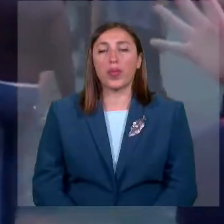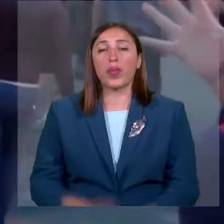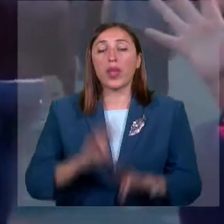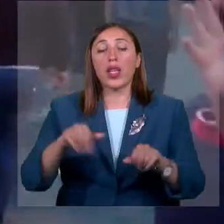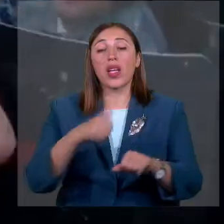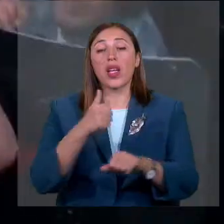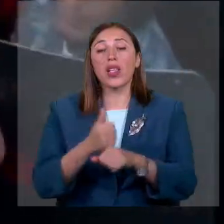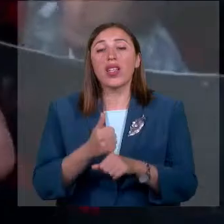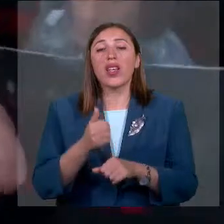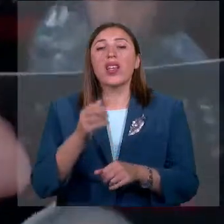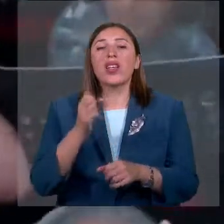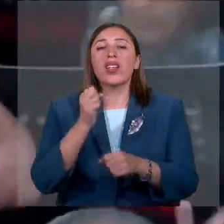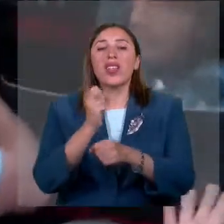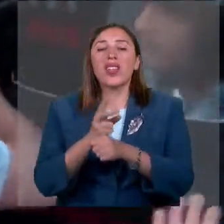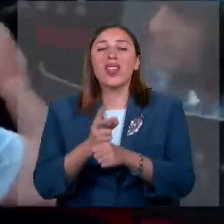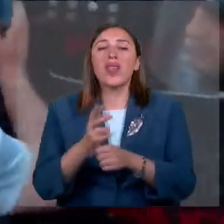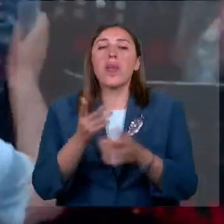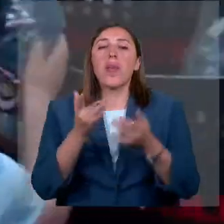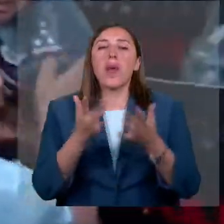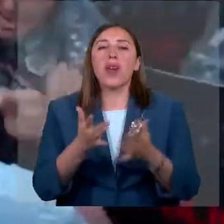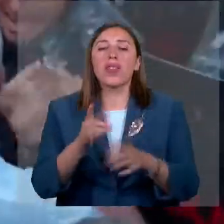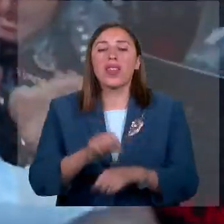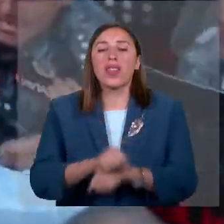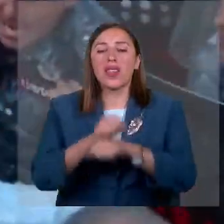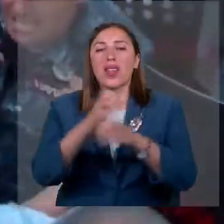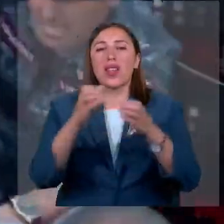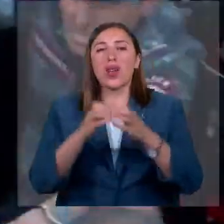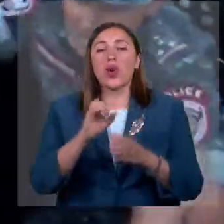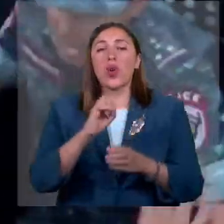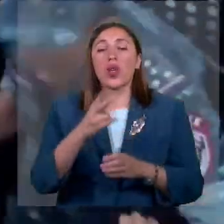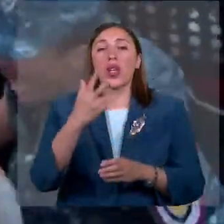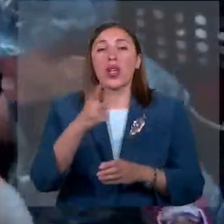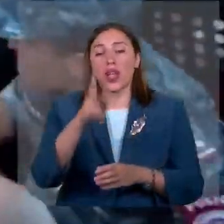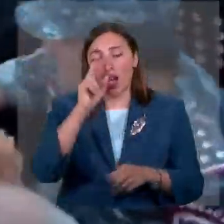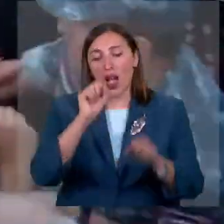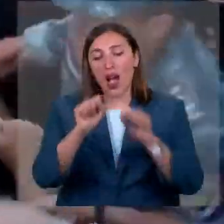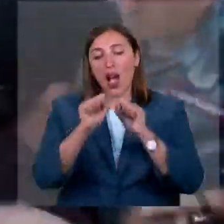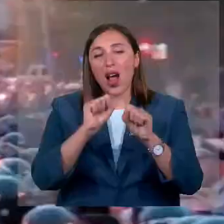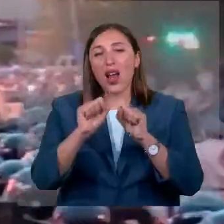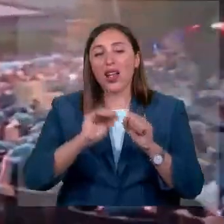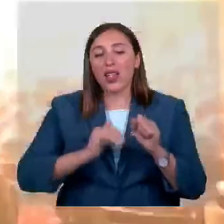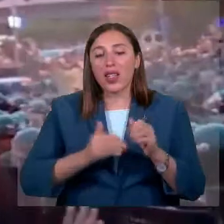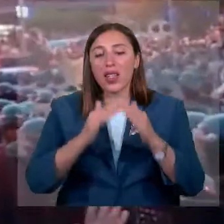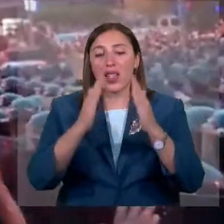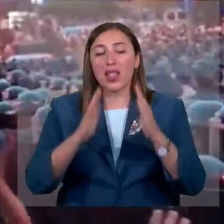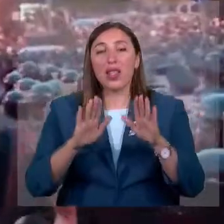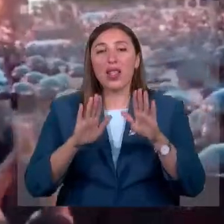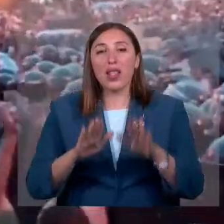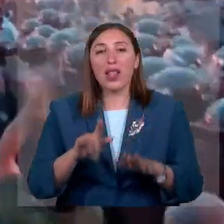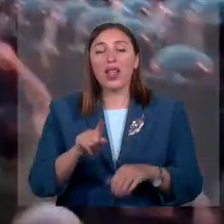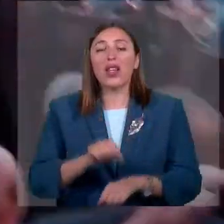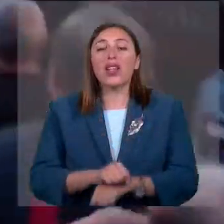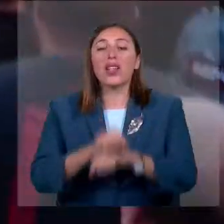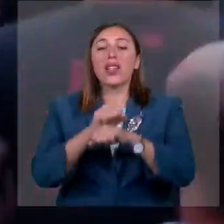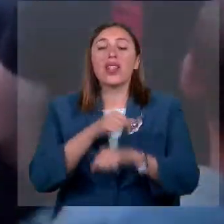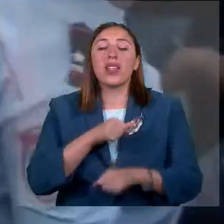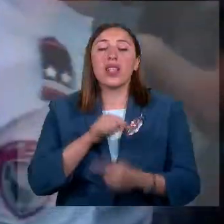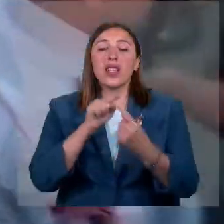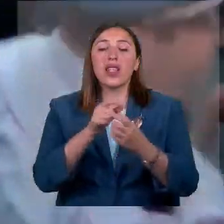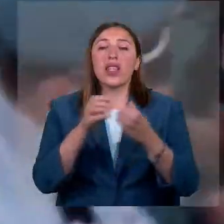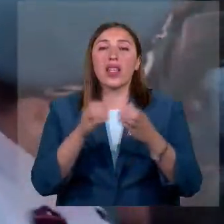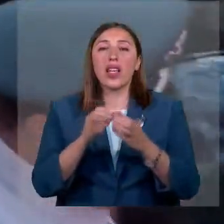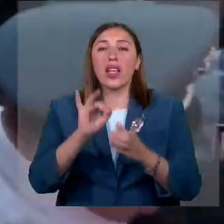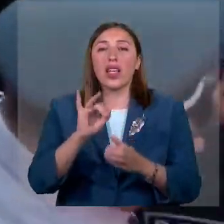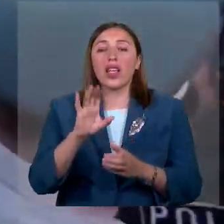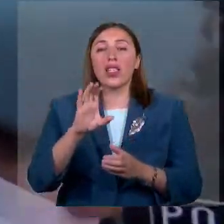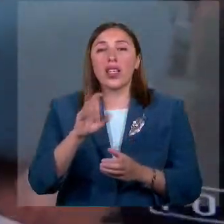Փաշինյանի հրաժարականը պահանջող ընդդիմադիրների երթը հունիսի 3-ին կանգ էր առել կառավարական առանձնատների մոտ։ Դիմադրության շարժման առաջնորդ Իշխան